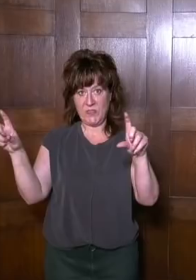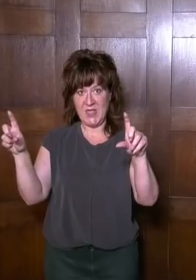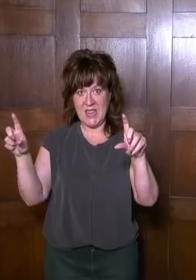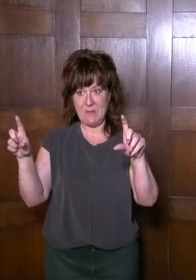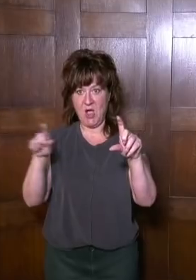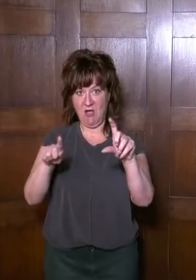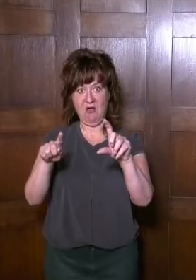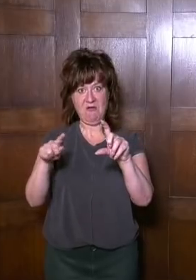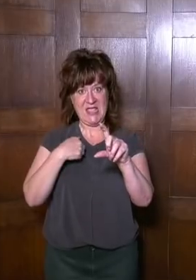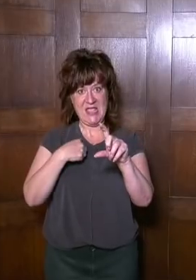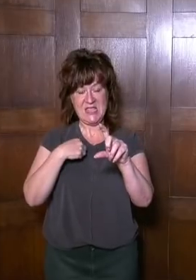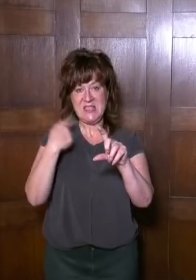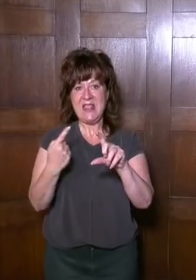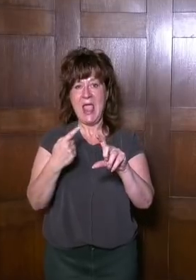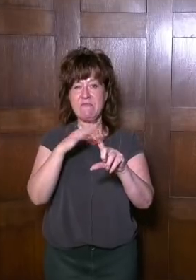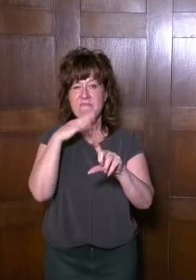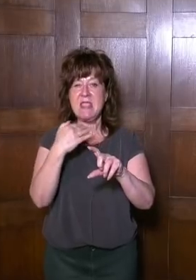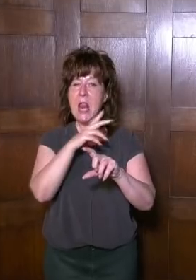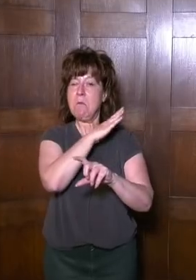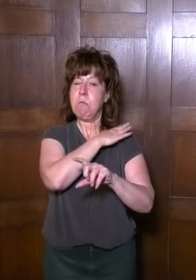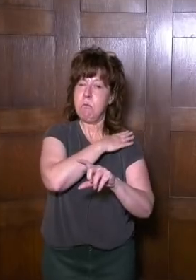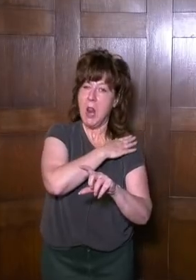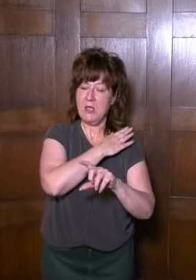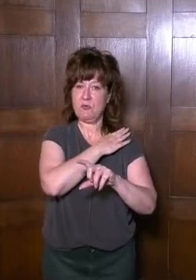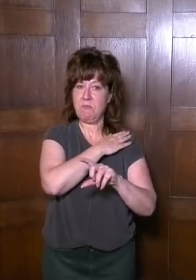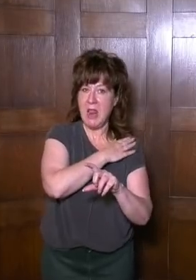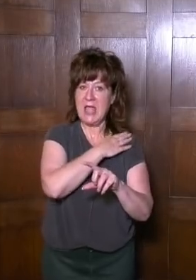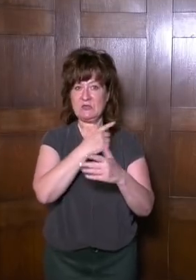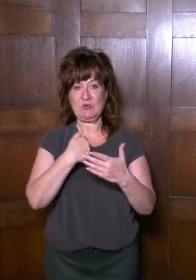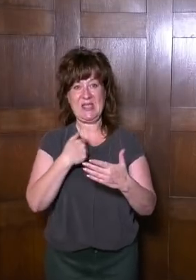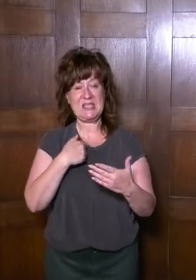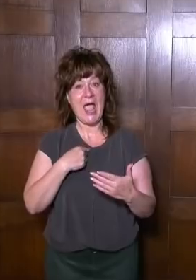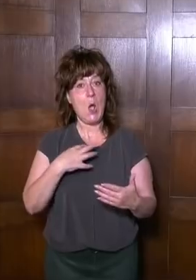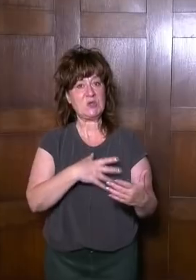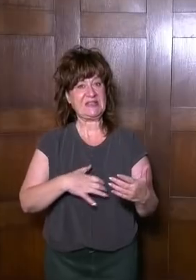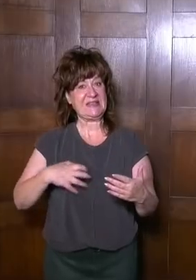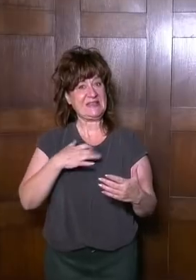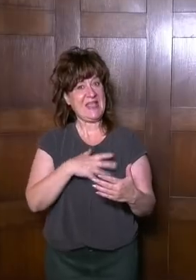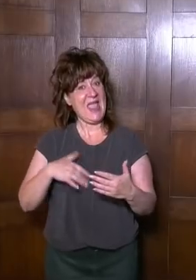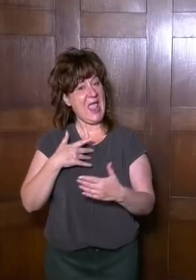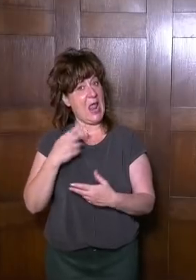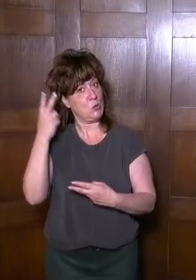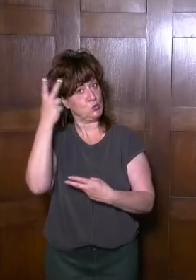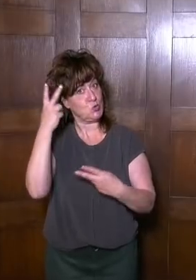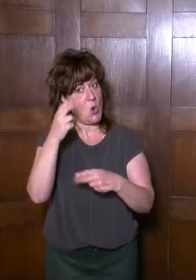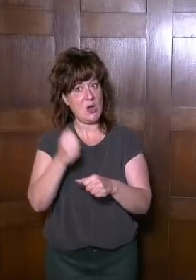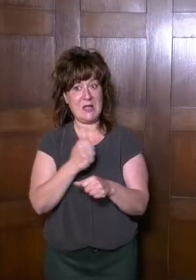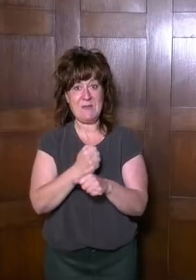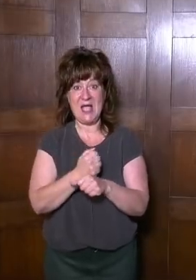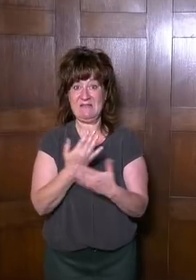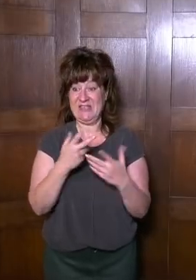viele Dinge trägt auf seinen Schultern, der Seelsorger ist, also eigentlich alles das, was jetzt hier auch am Tisch